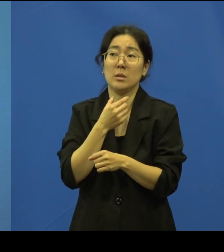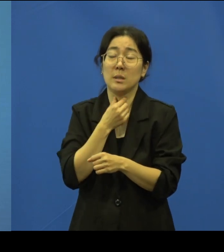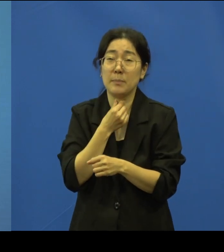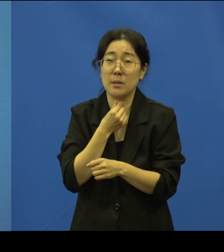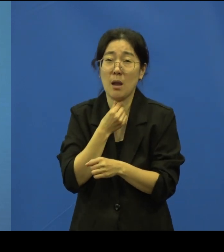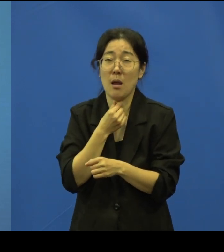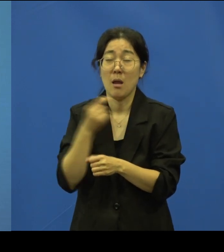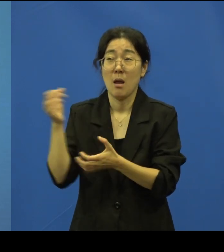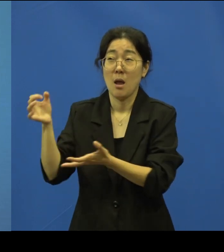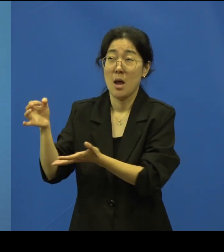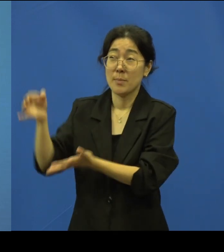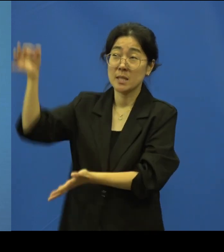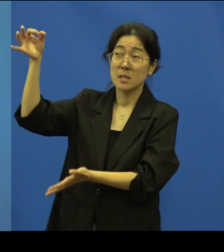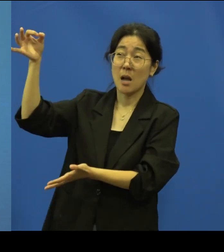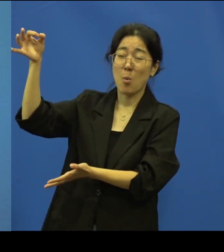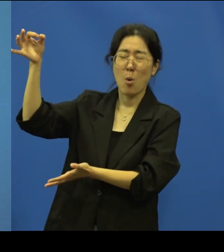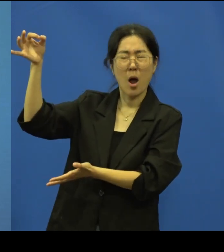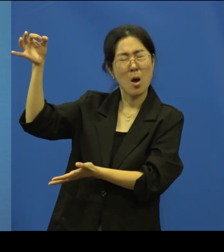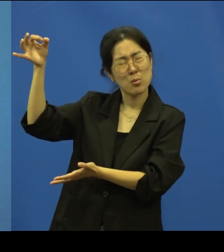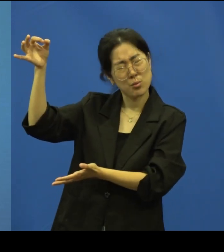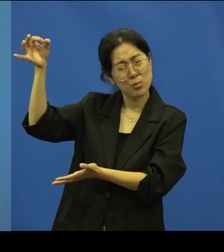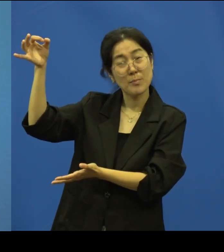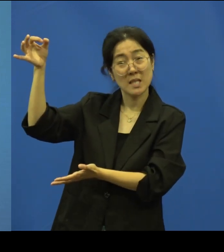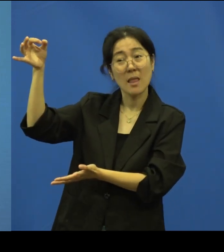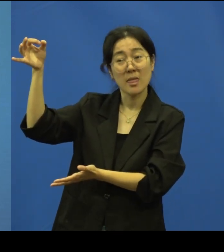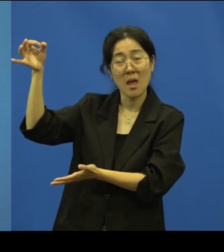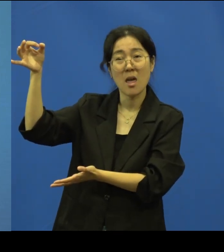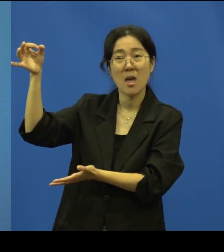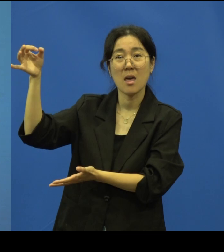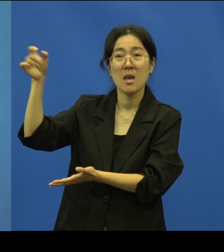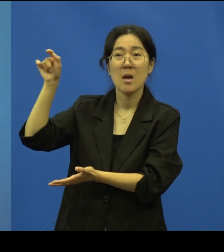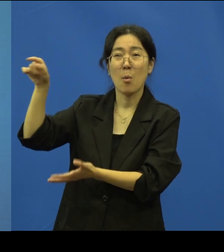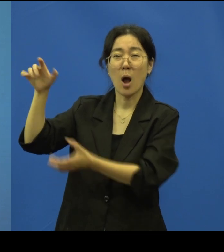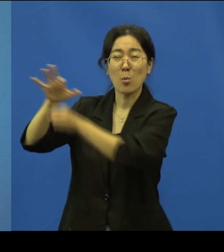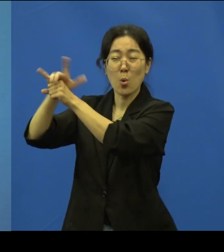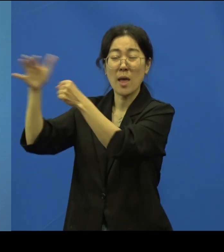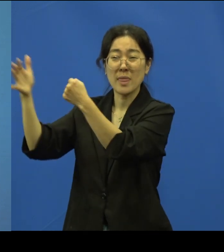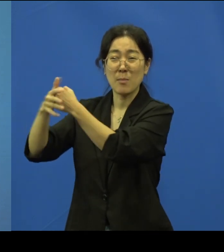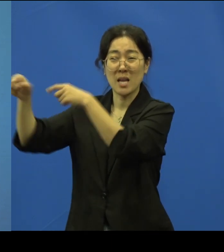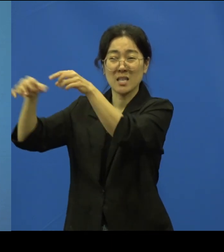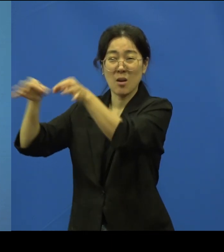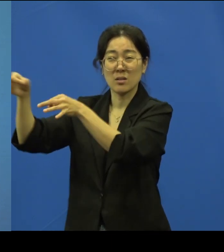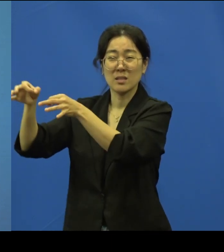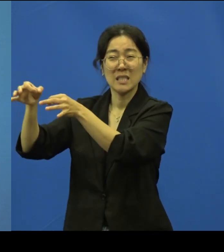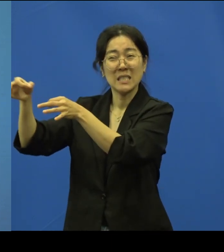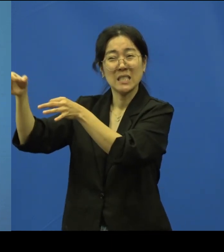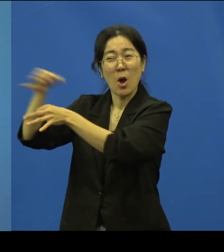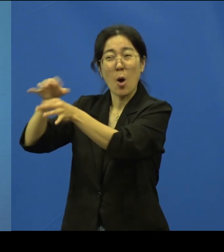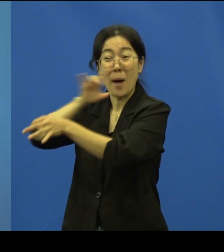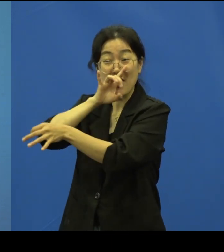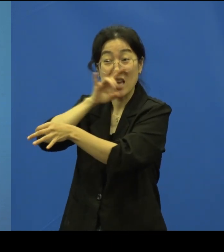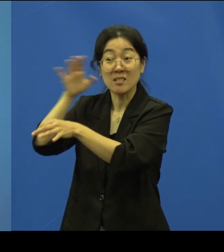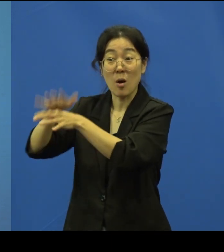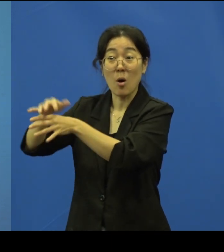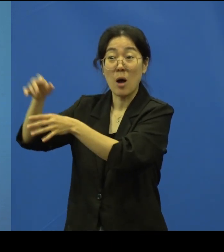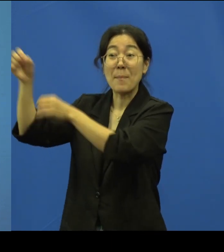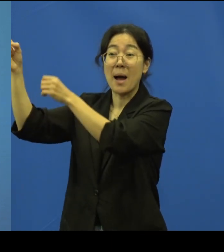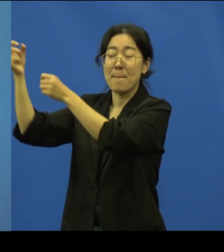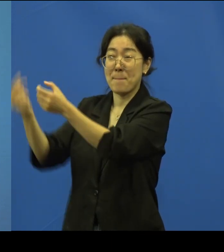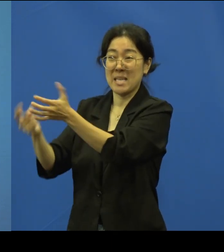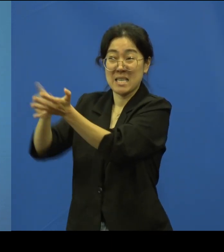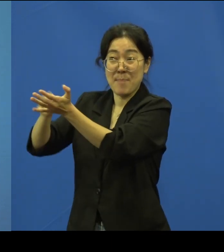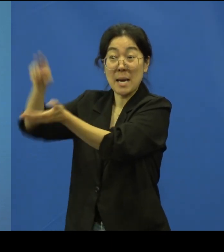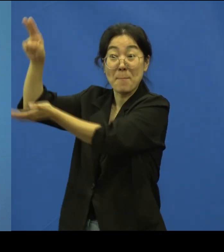없고 사자니 큰 빚을 져서 참 사면 내가 묵게 짐이 많아서 후회하게 될 것 같고 또